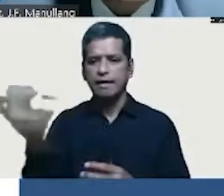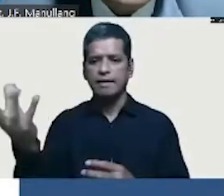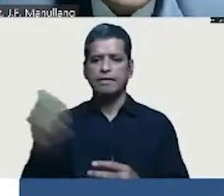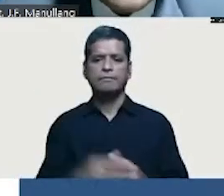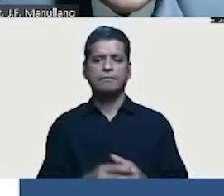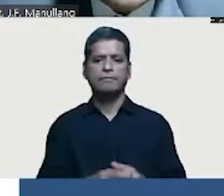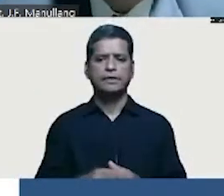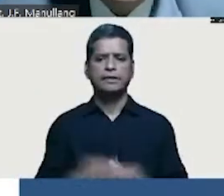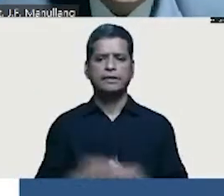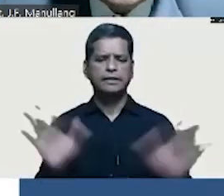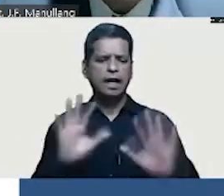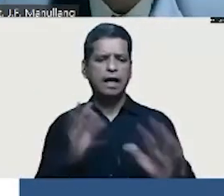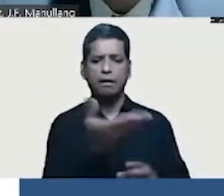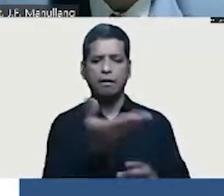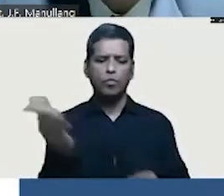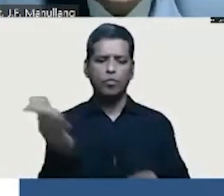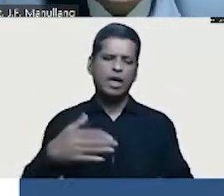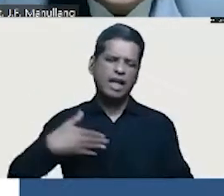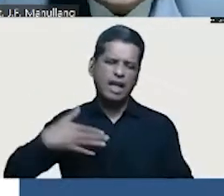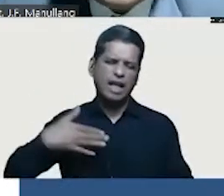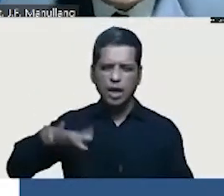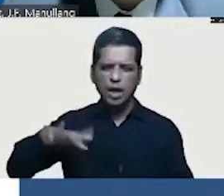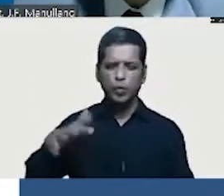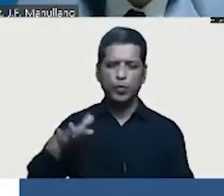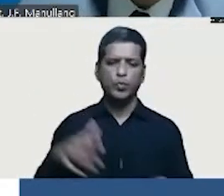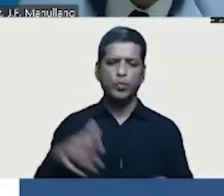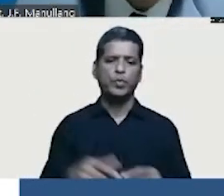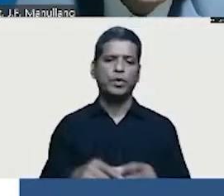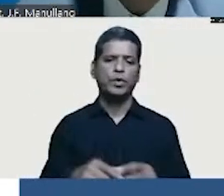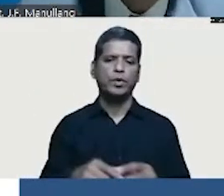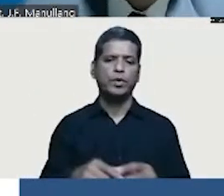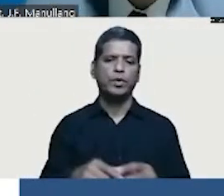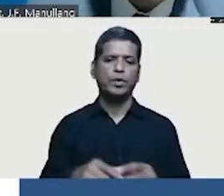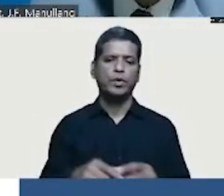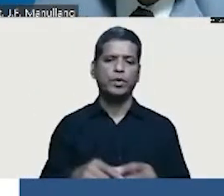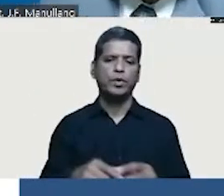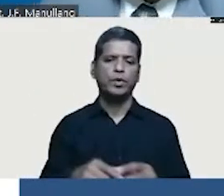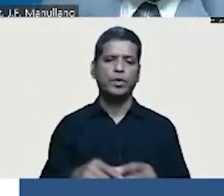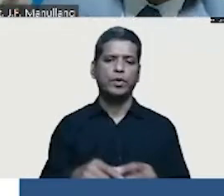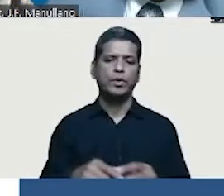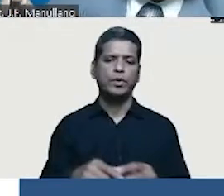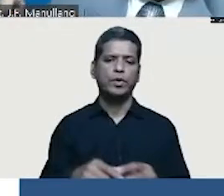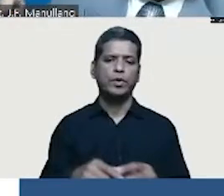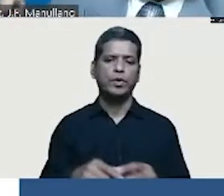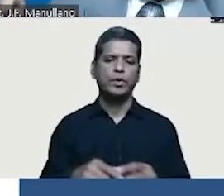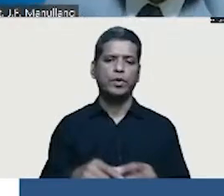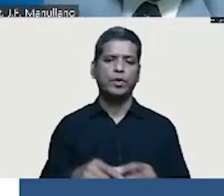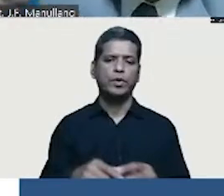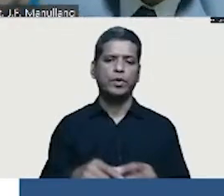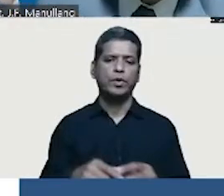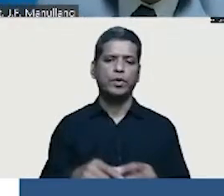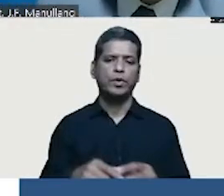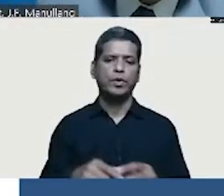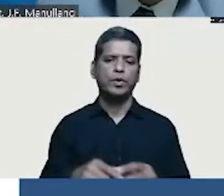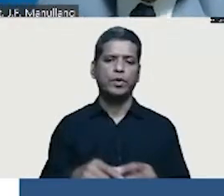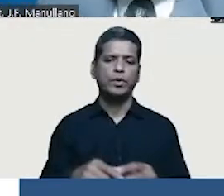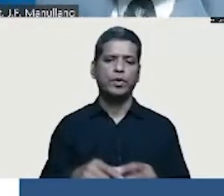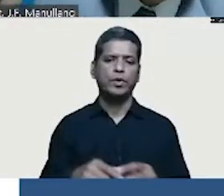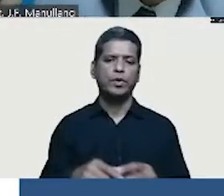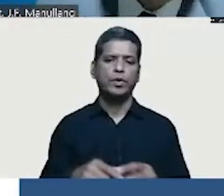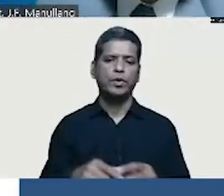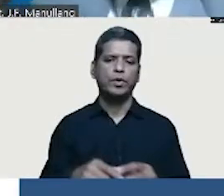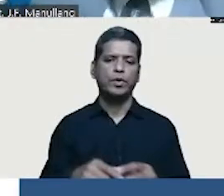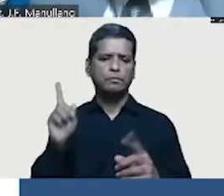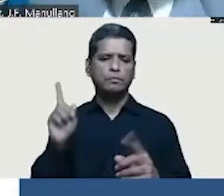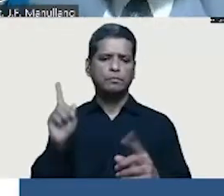go endues sangat told you I will help you with a will help you speak with